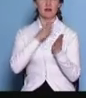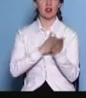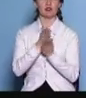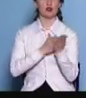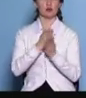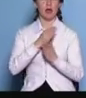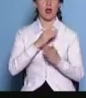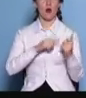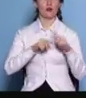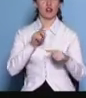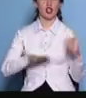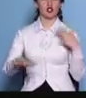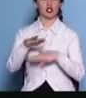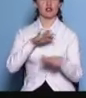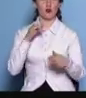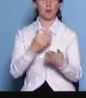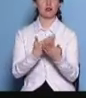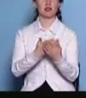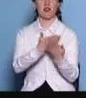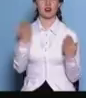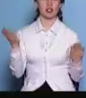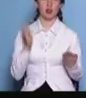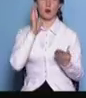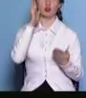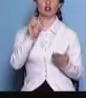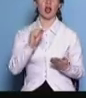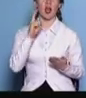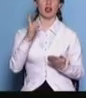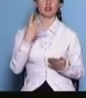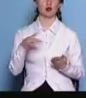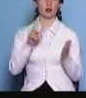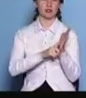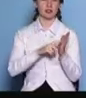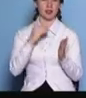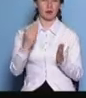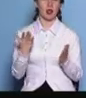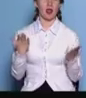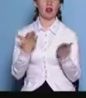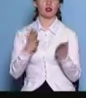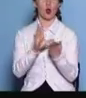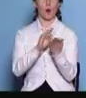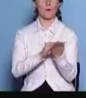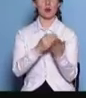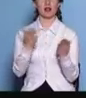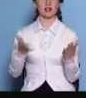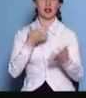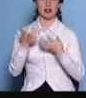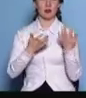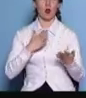Впервые представлены материалы полигонных испытаний будущего АК-47 и его конкурентов, а также образцы, разработанные